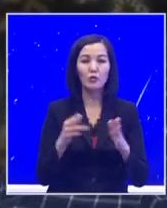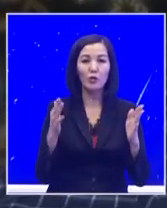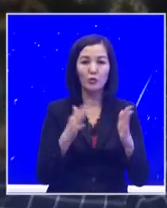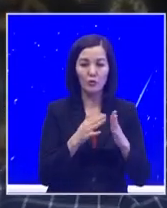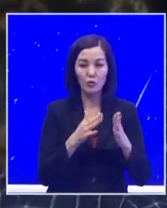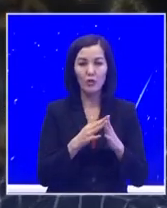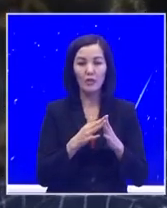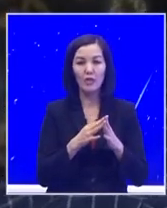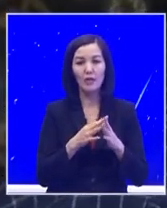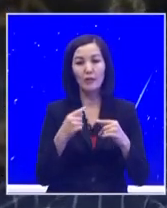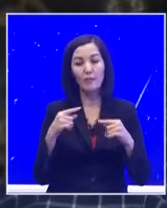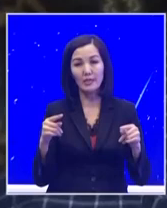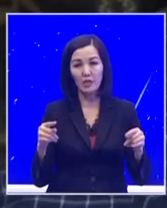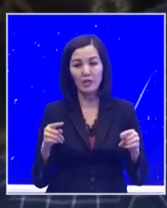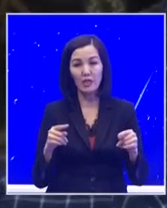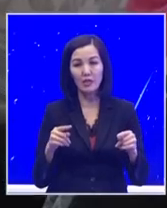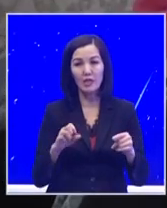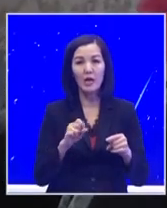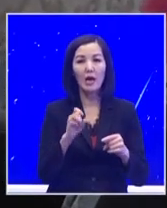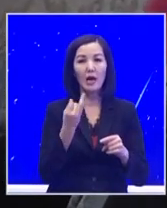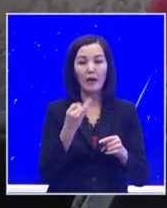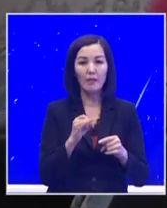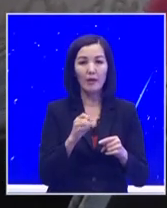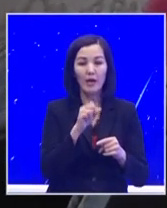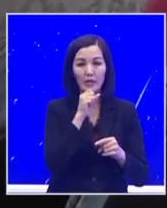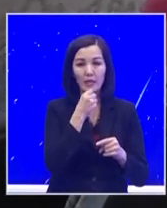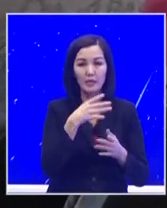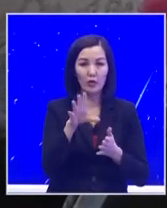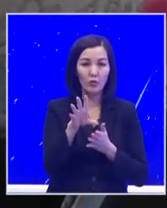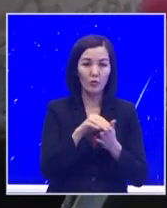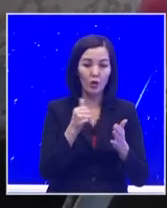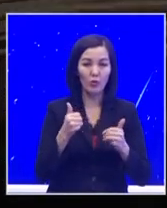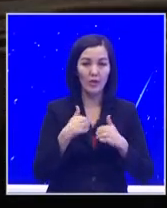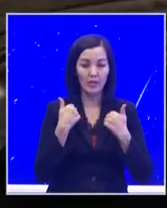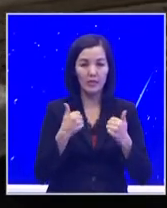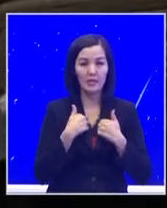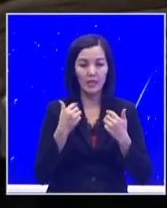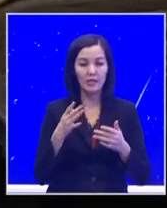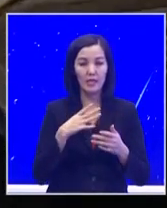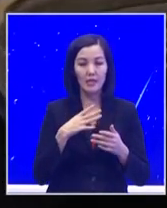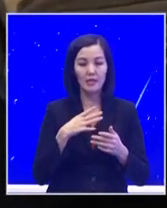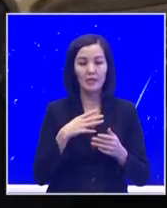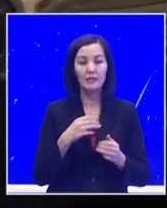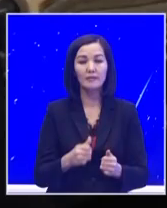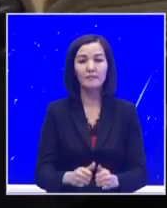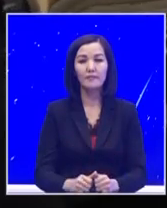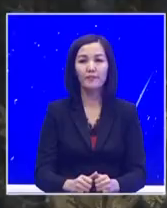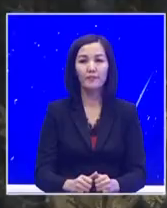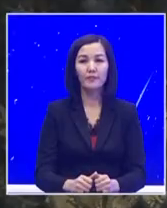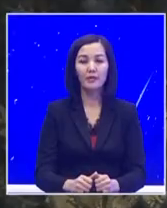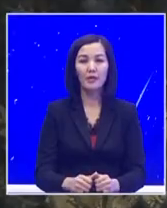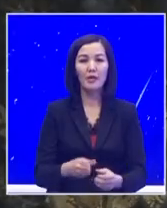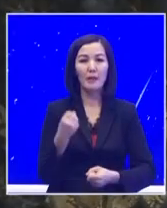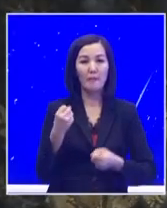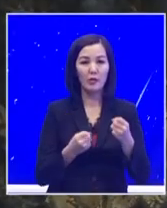түзде де өзін атына лайық ұстауға тырысқан. Сонымен қатар хәкім есімінің пайдасы деген сәттерін де күліп еске алады. Машина мен